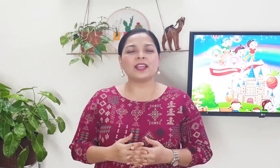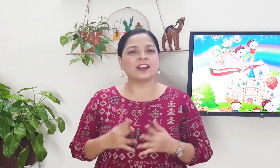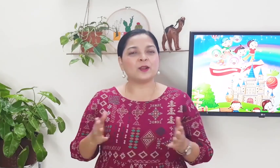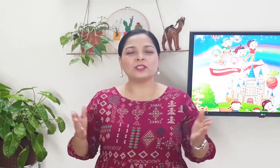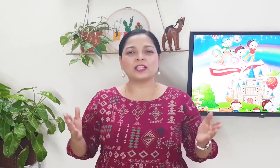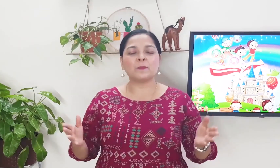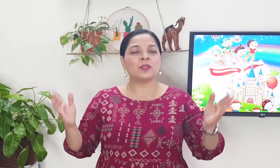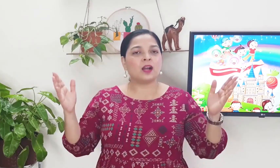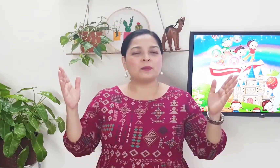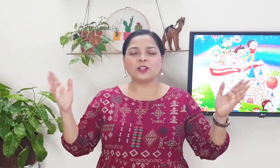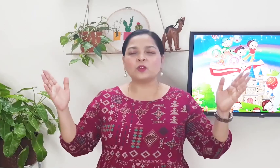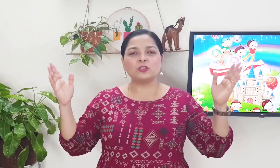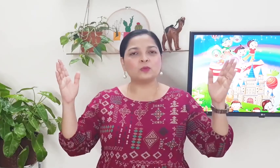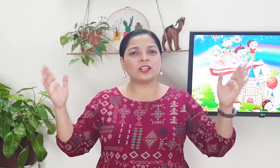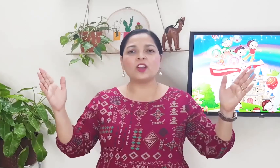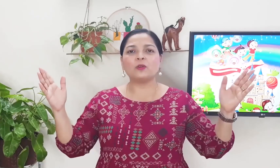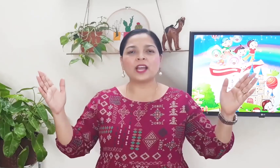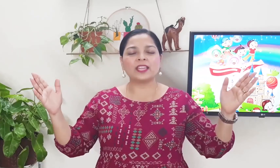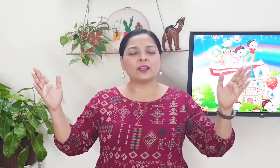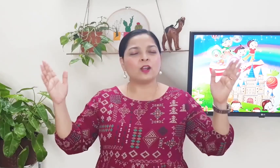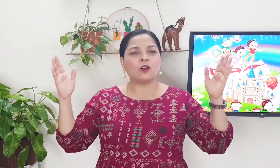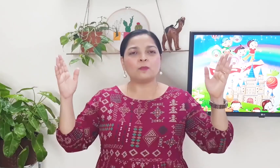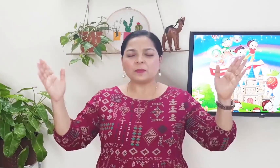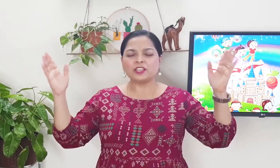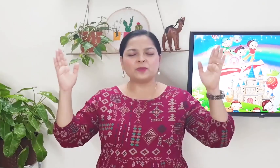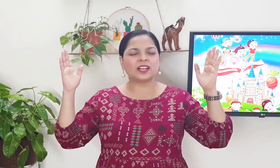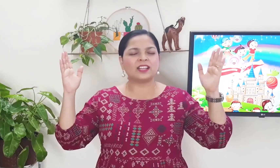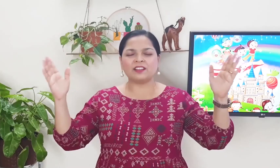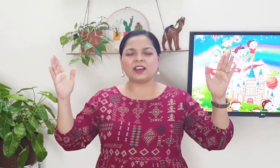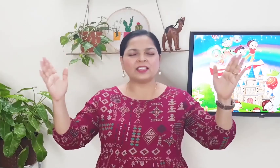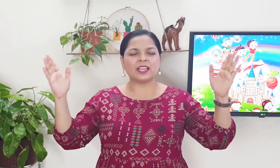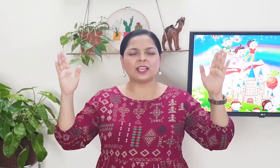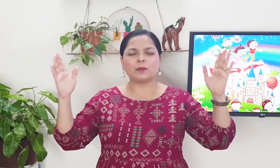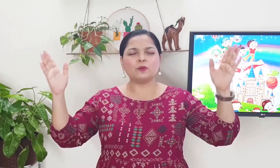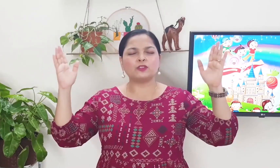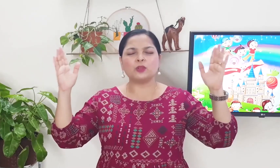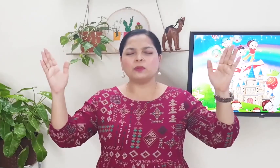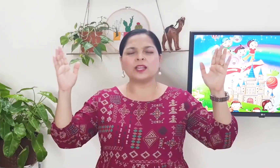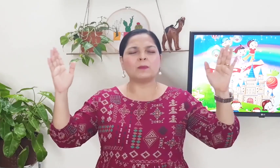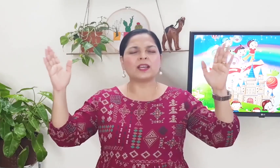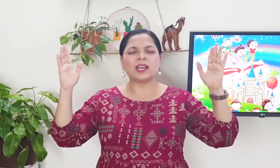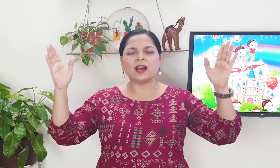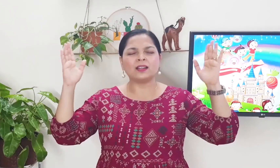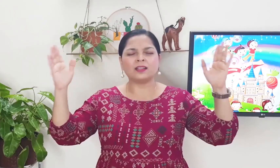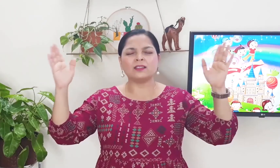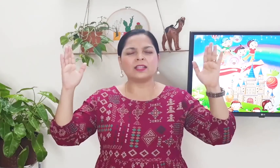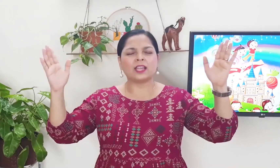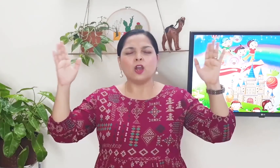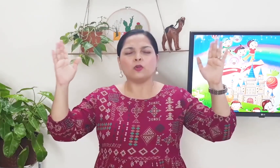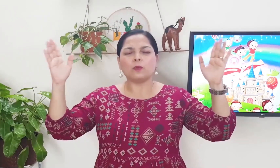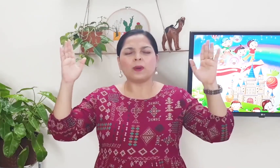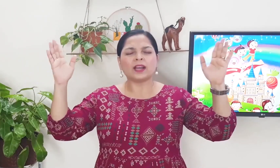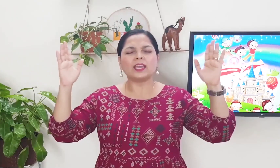भी आप हैं, खड़े हो सकते हैं, अपने हाथों को हम स्वर्ग की ओर उठाएंगे और परमेश्वर का धन्यवाद देंगे। रे वो सोम तलबा की आहांत्र